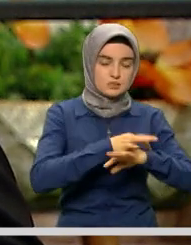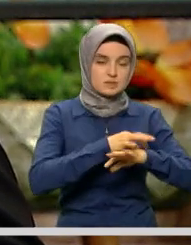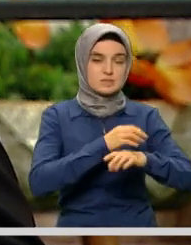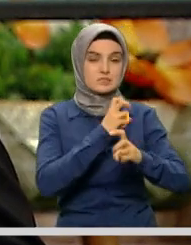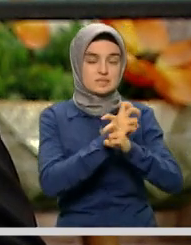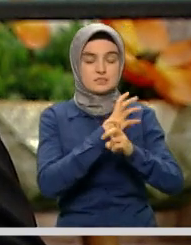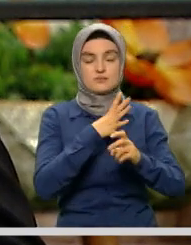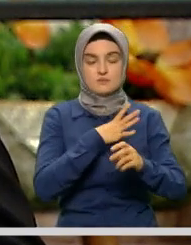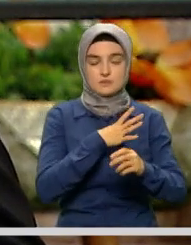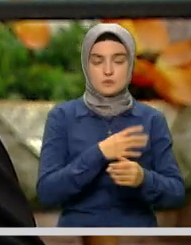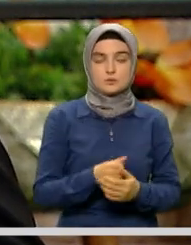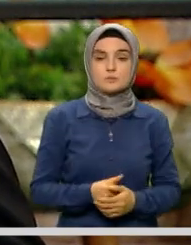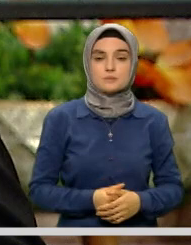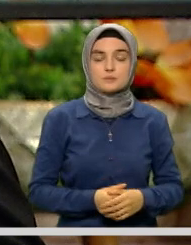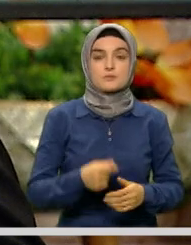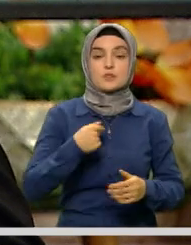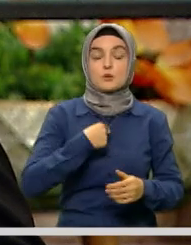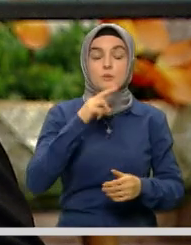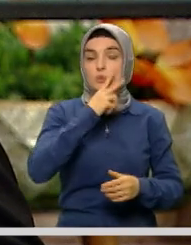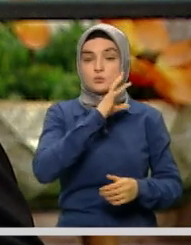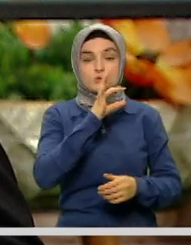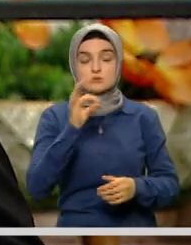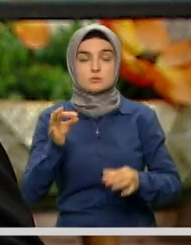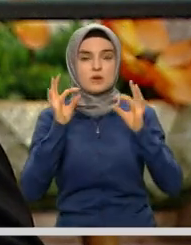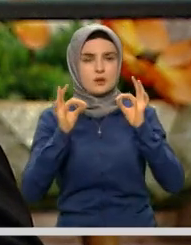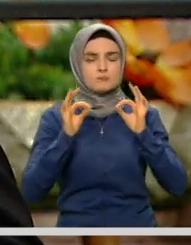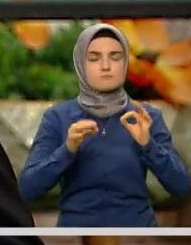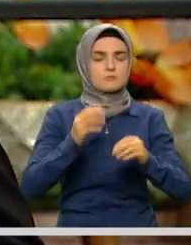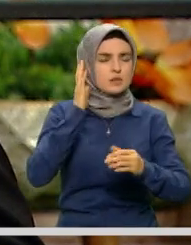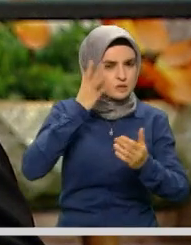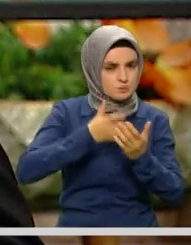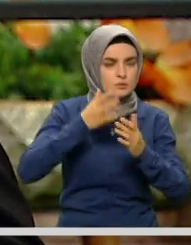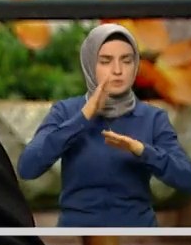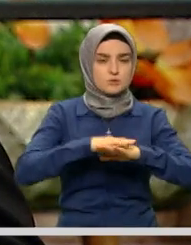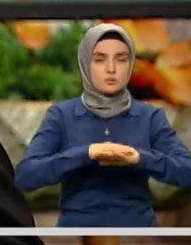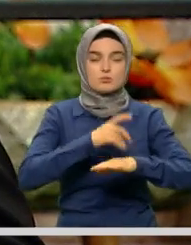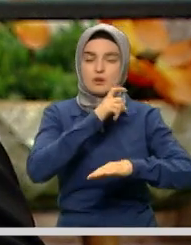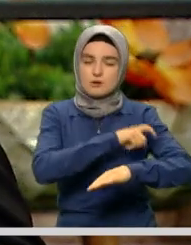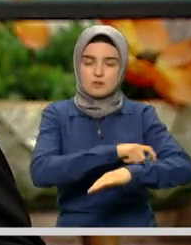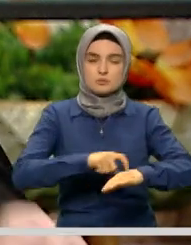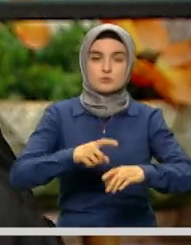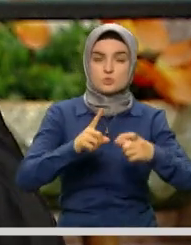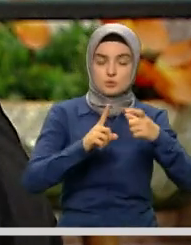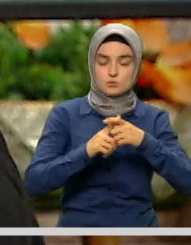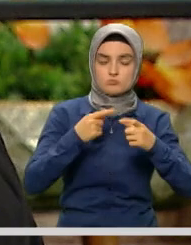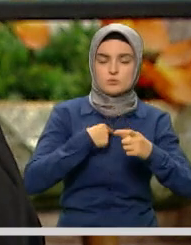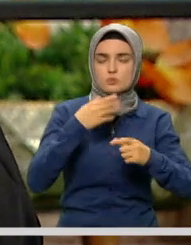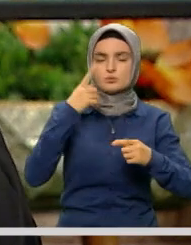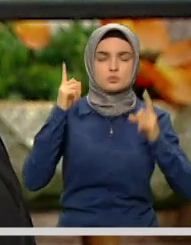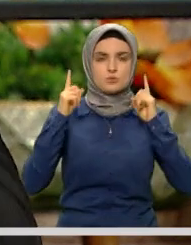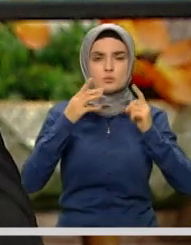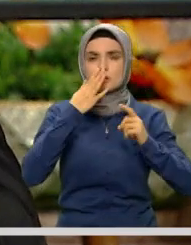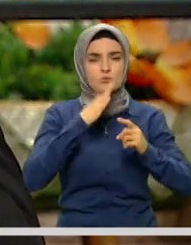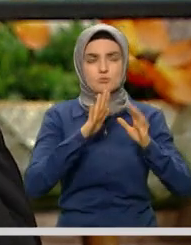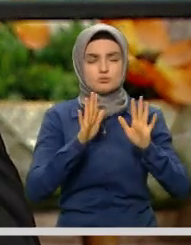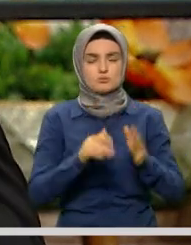var. Yani ben günahsızım, işte sürekli ibadet ediyorum, haramlardan korunuyorum. Dolayısıyla benim tevbe edecek bir durumum yok